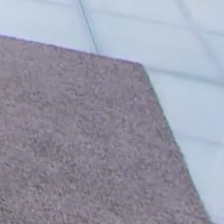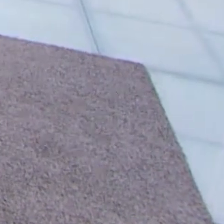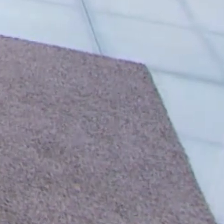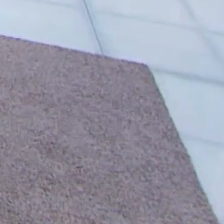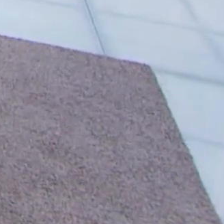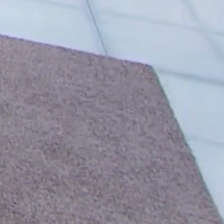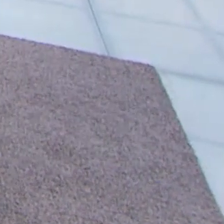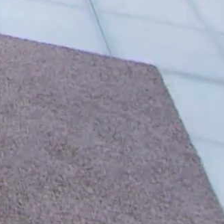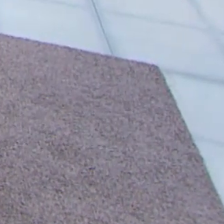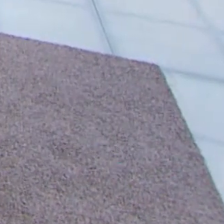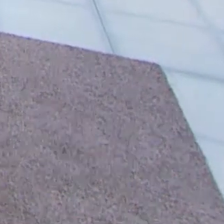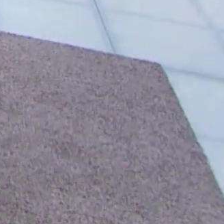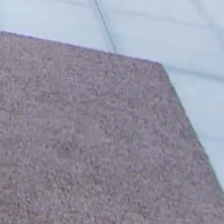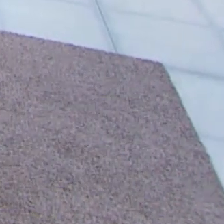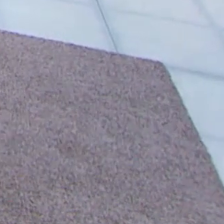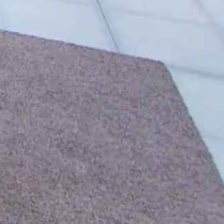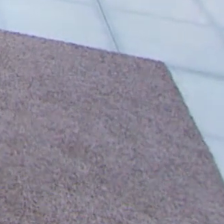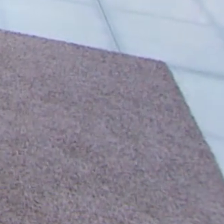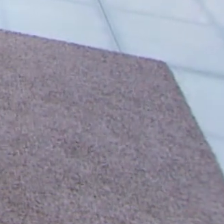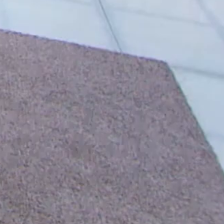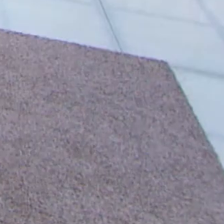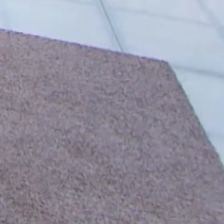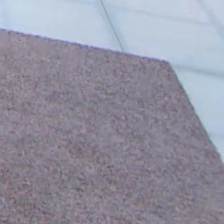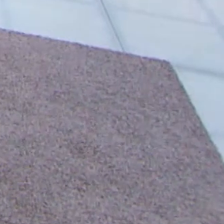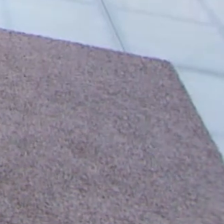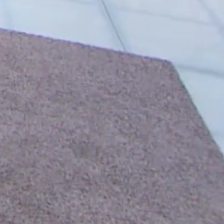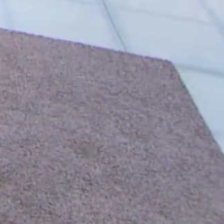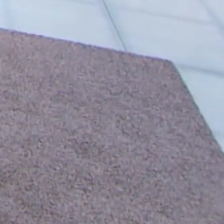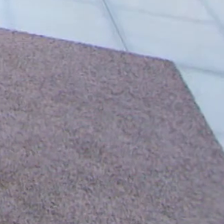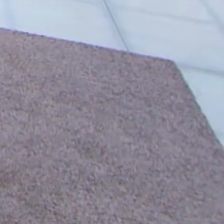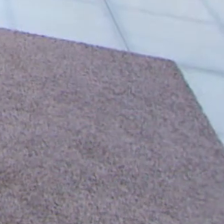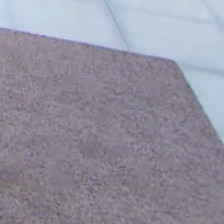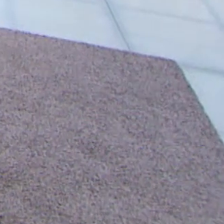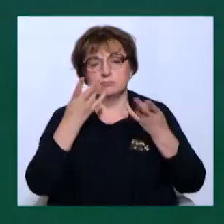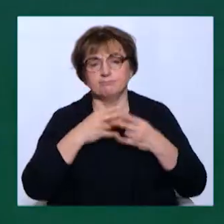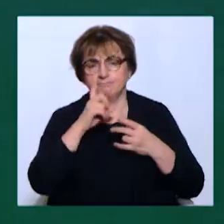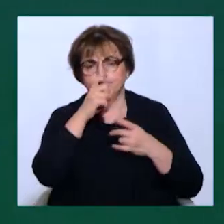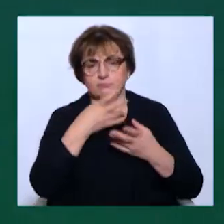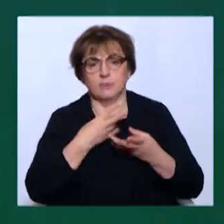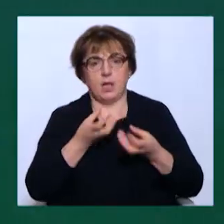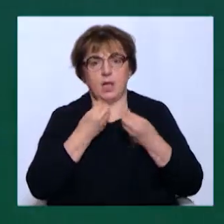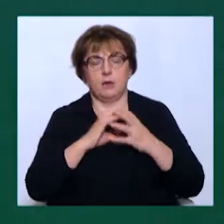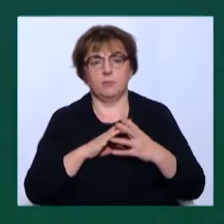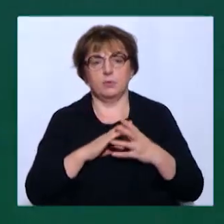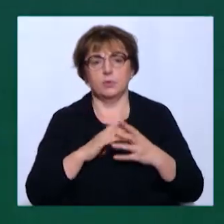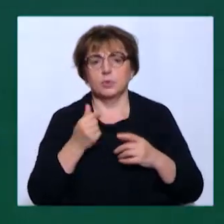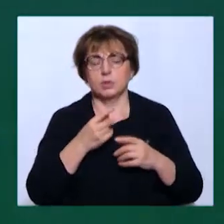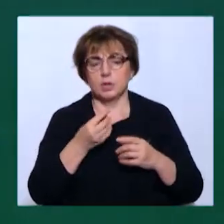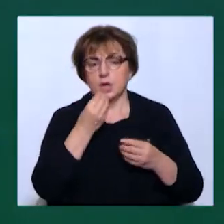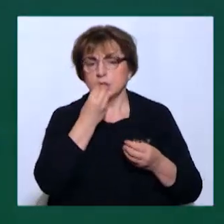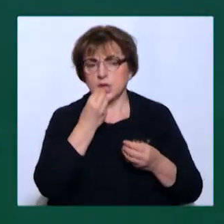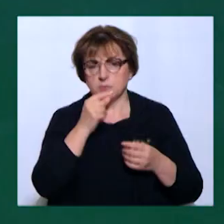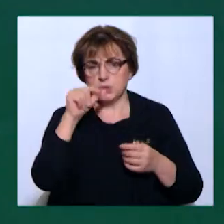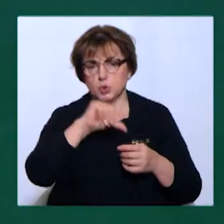შეგრძნები რეცეპტორები, ეს ჩვენ გვეხმარება თავიდან ავიცილოთ მოწამვლა, რადგან გაბჭებული